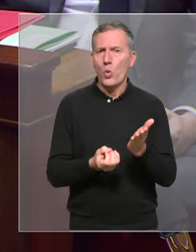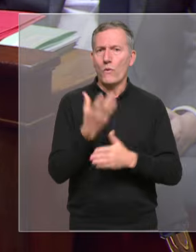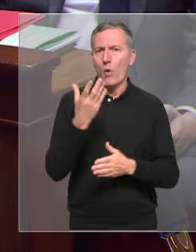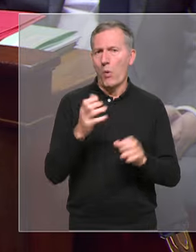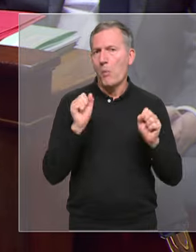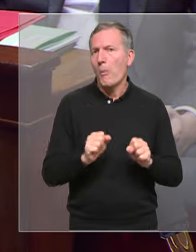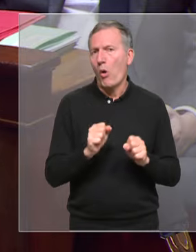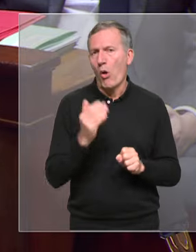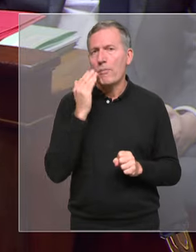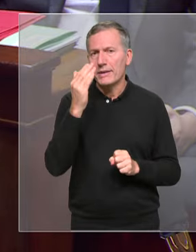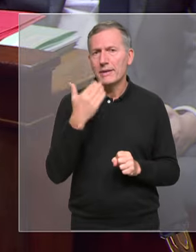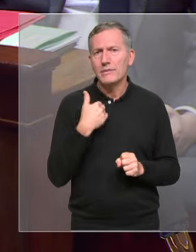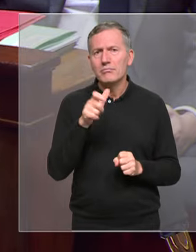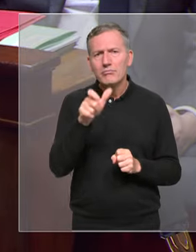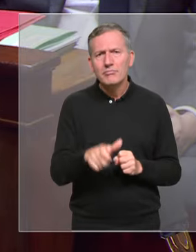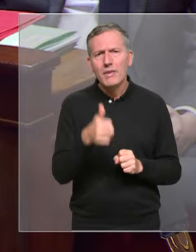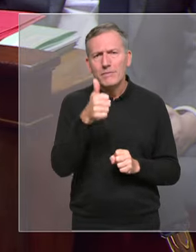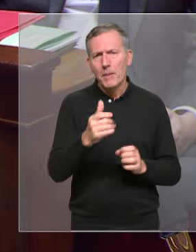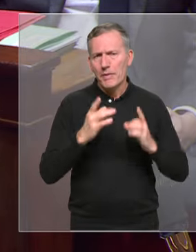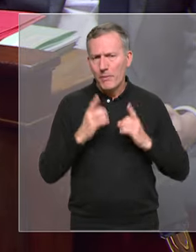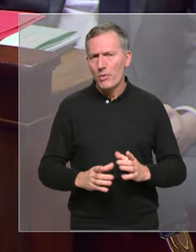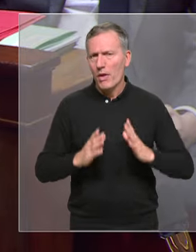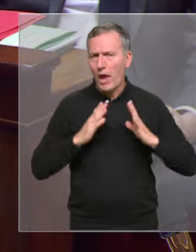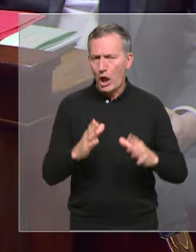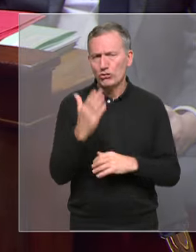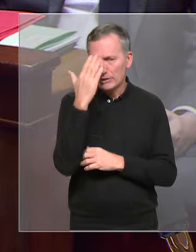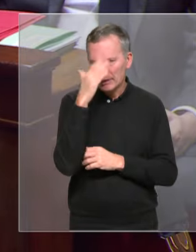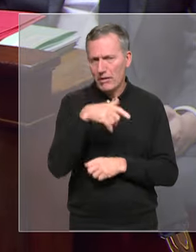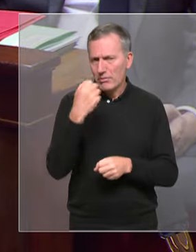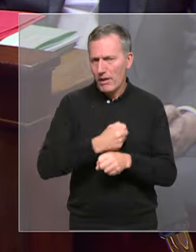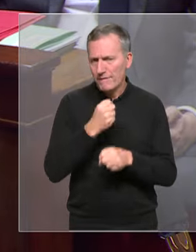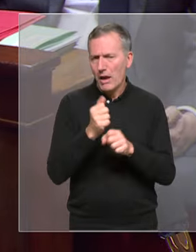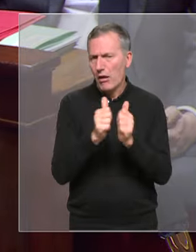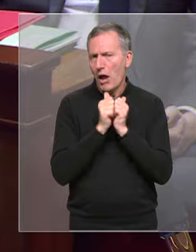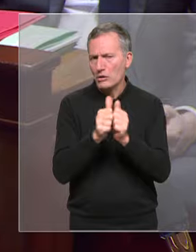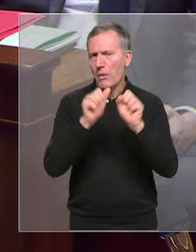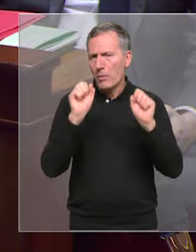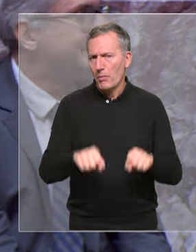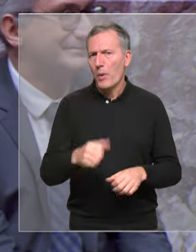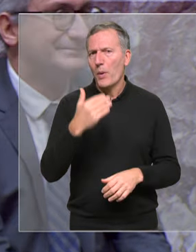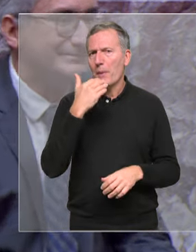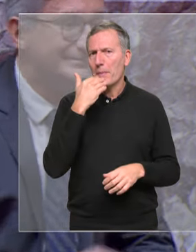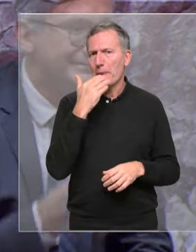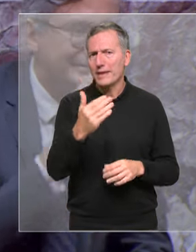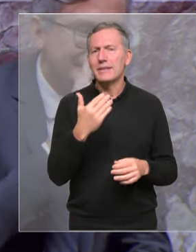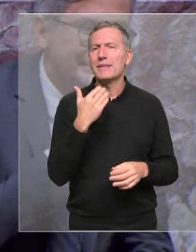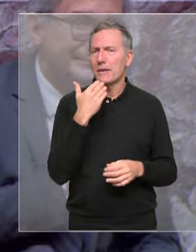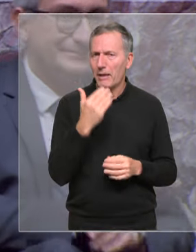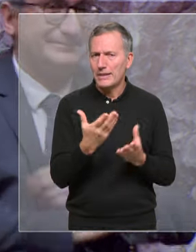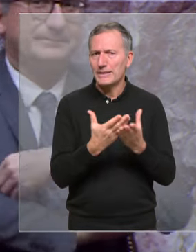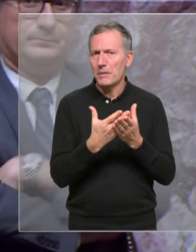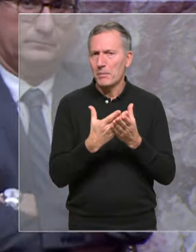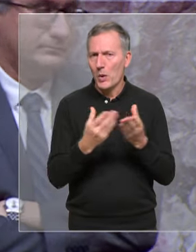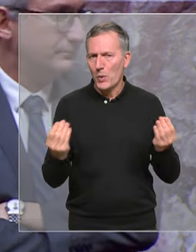peut. Je connais, monsieur le député, votre engagement. Travaillons-y ensemble. Je vous remercie. Merci beaucoup, madame la